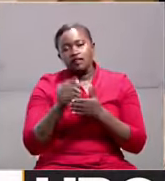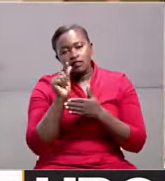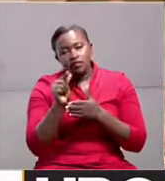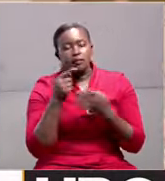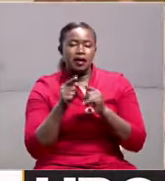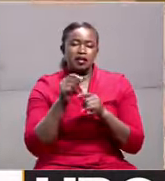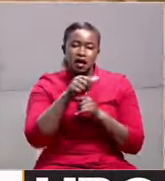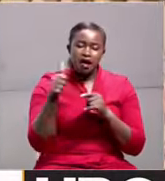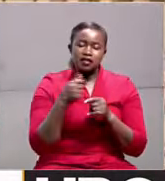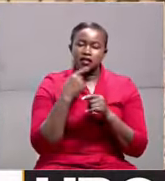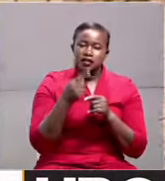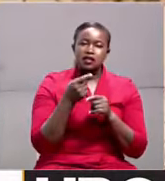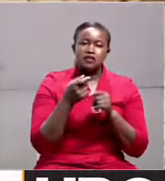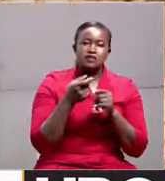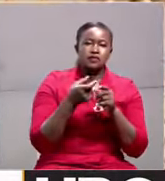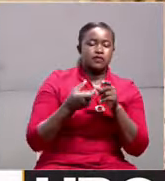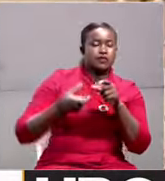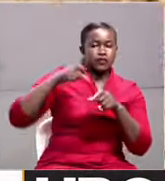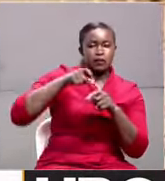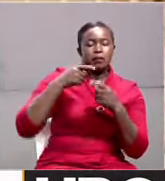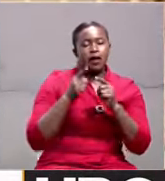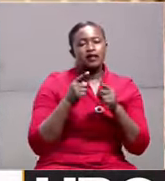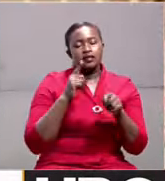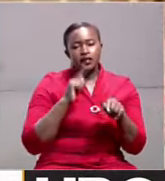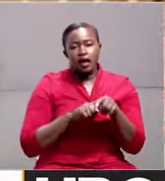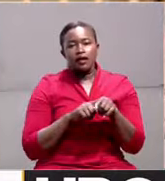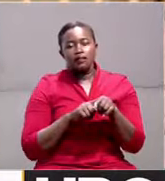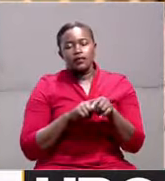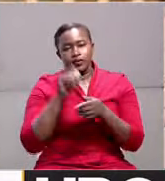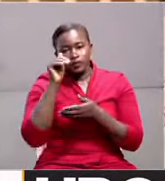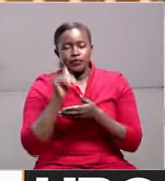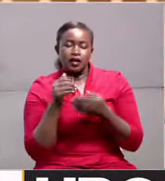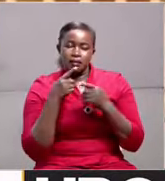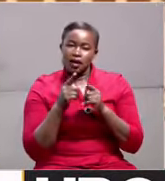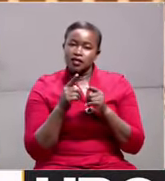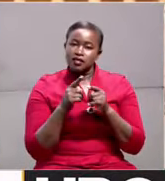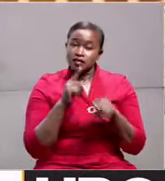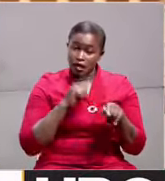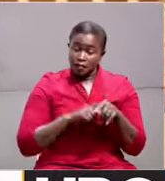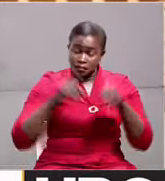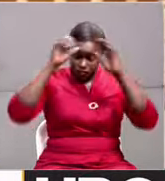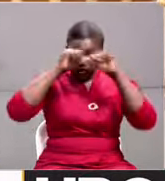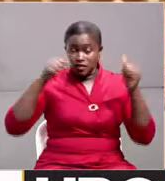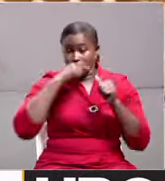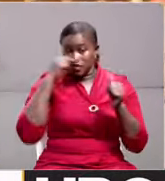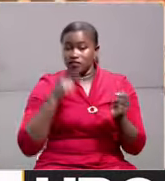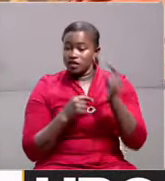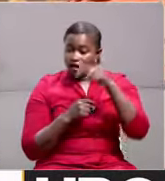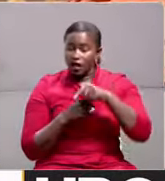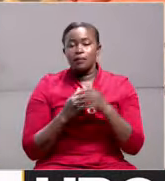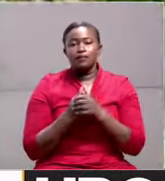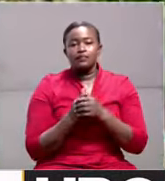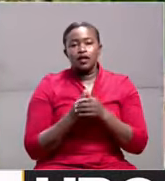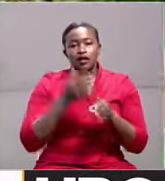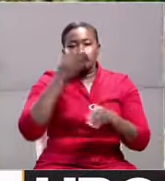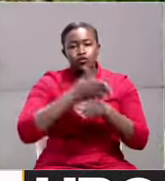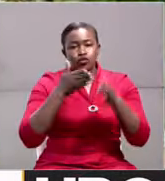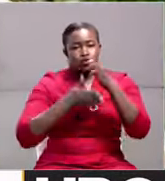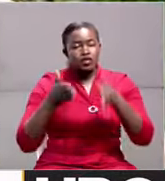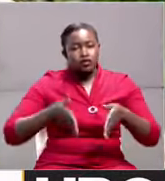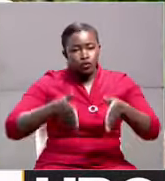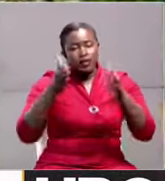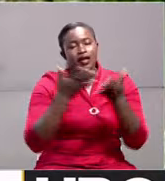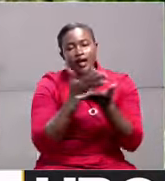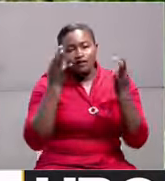alinye naye bwaba agudde ne bamwerabira ne president Museveni yajja wano natera wa makubu kati wantutuunda